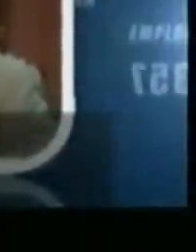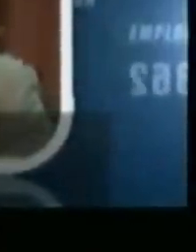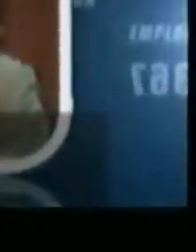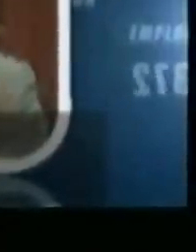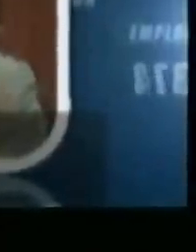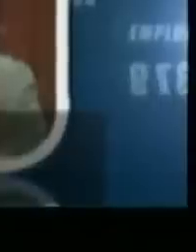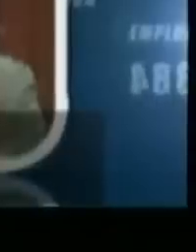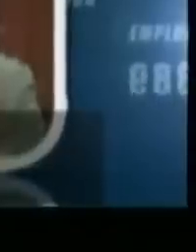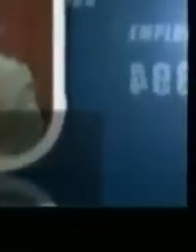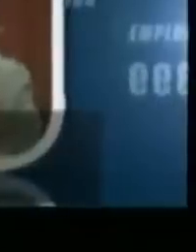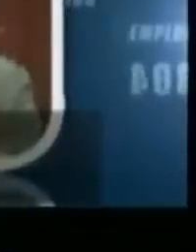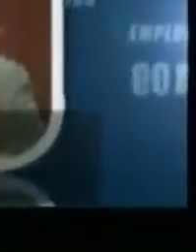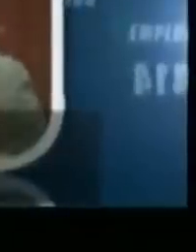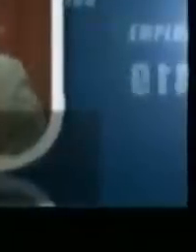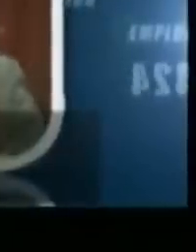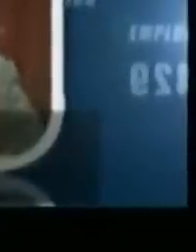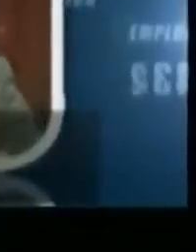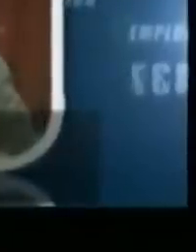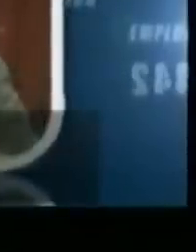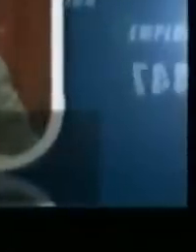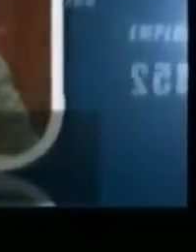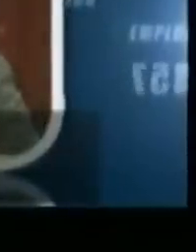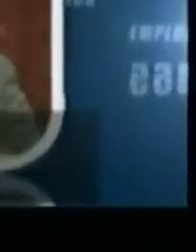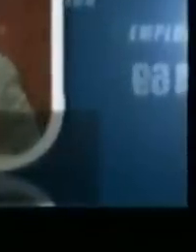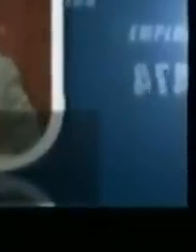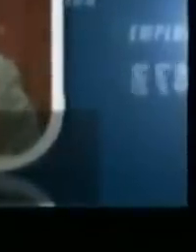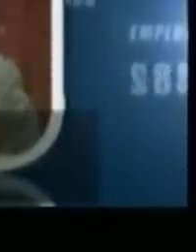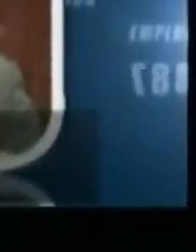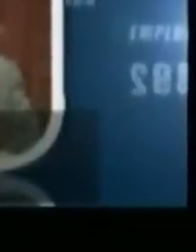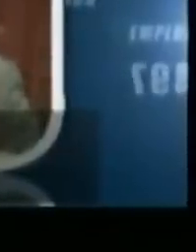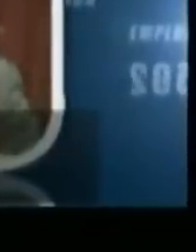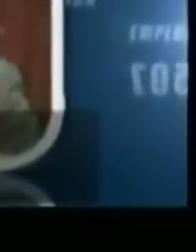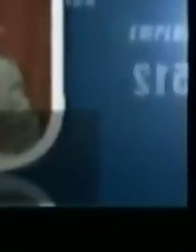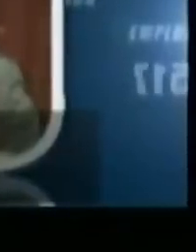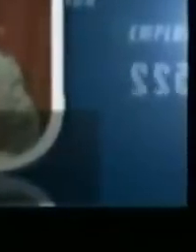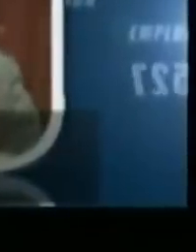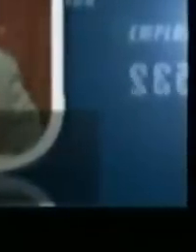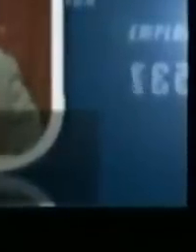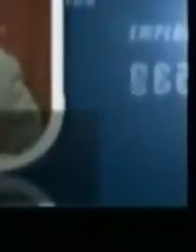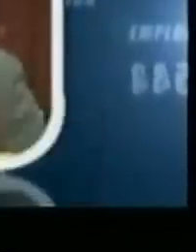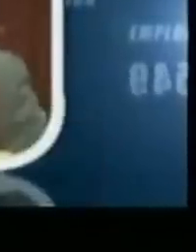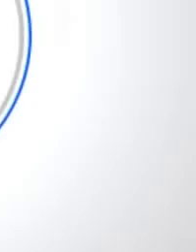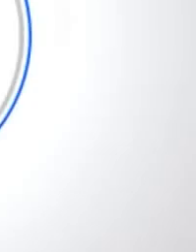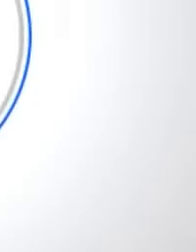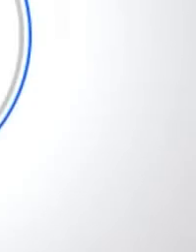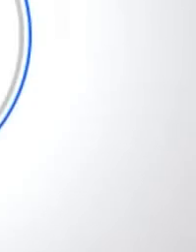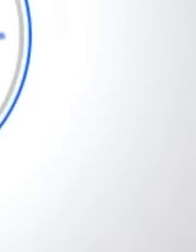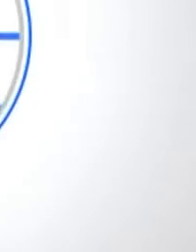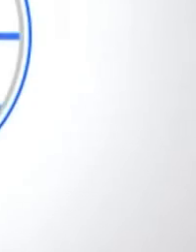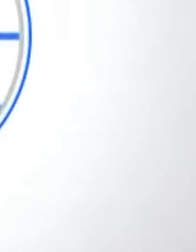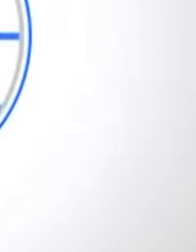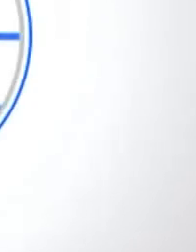la dure bataille pour la reconstruction du Congo, la victoire est à notre portée.